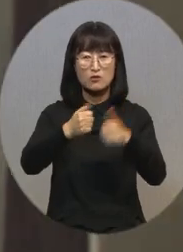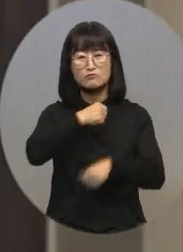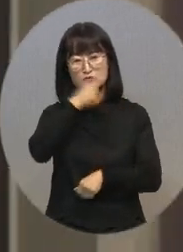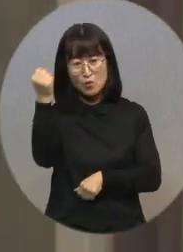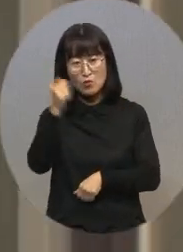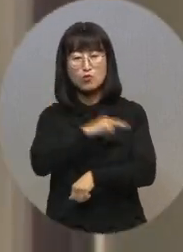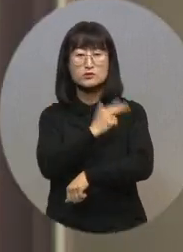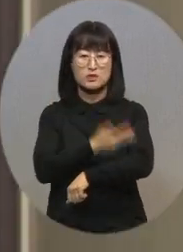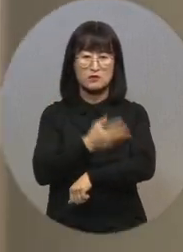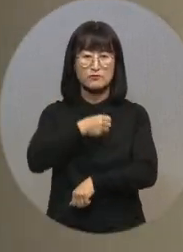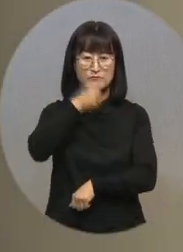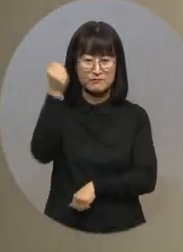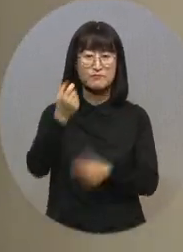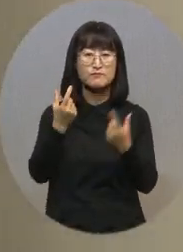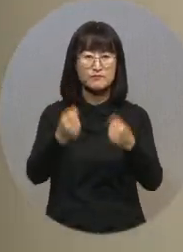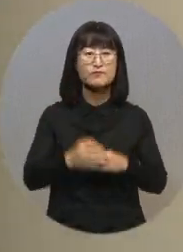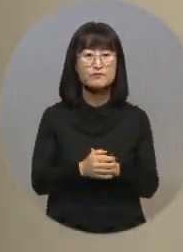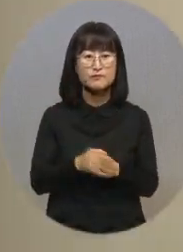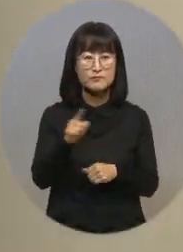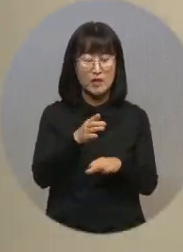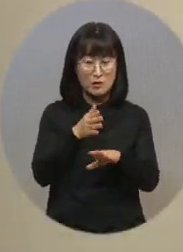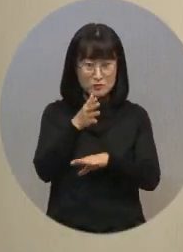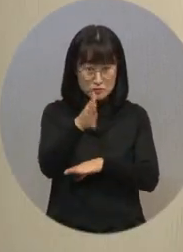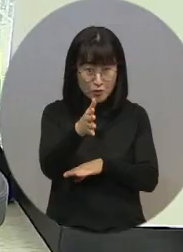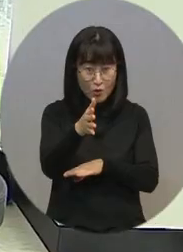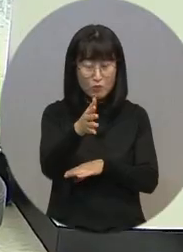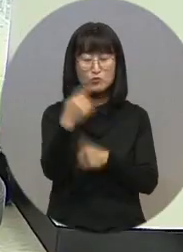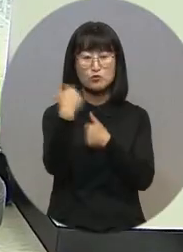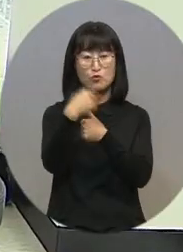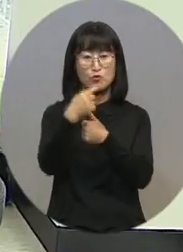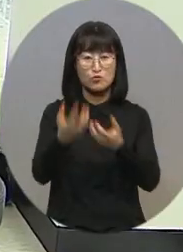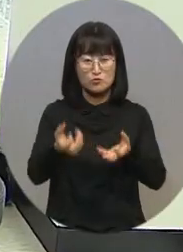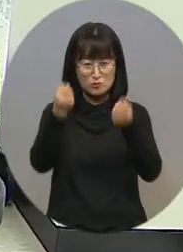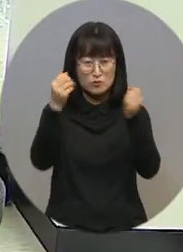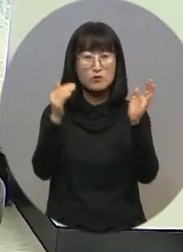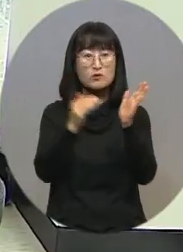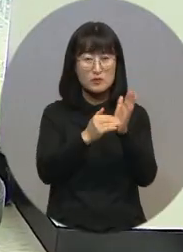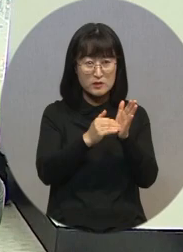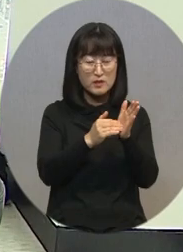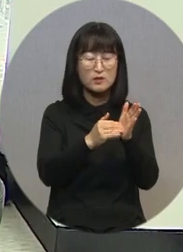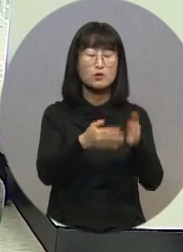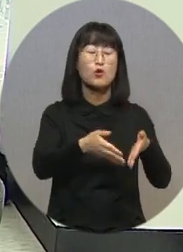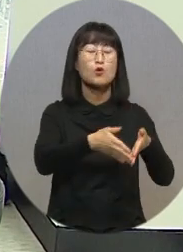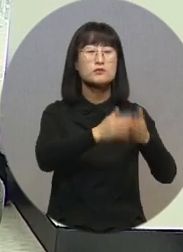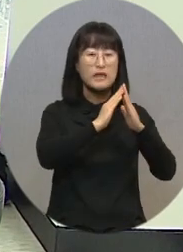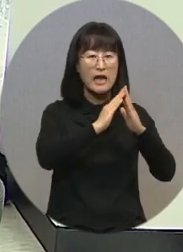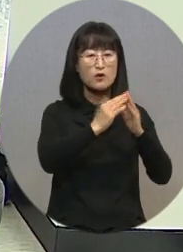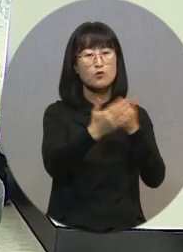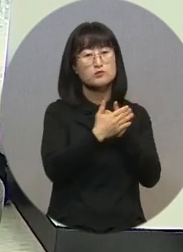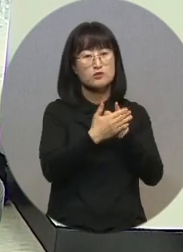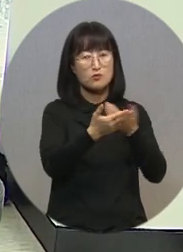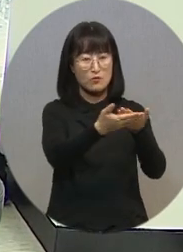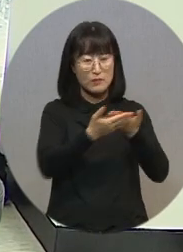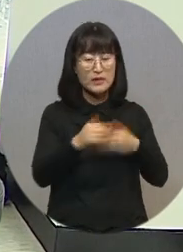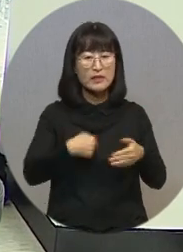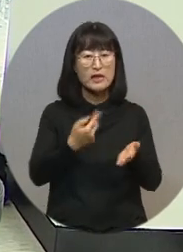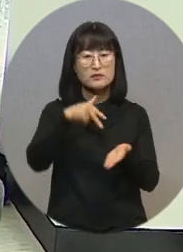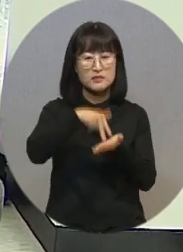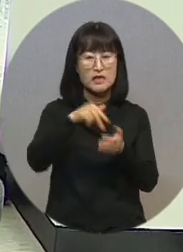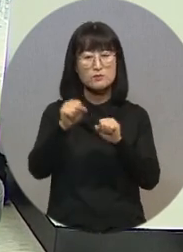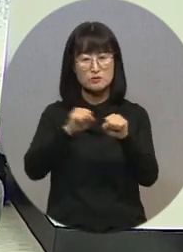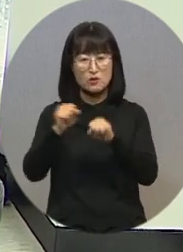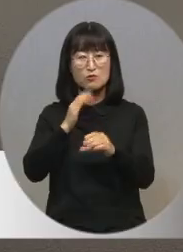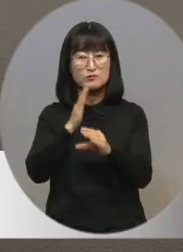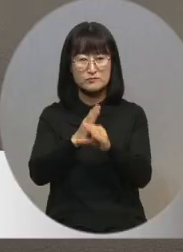전문가들입니다. 이들은 전문 교육 과정을 마친 후 정부와 기관의 창업 지원을 받아 자립 생활을 이어가고